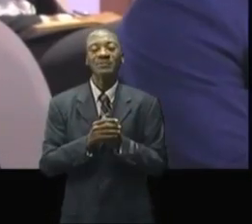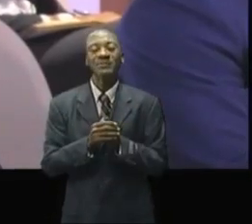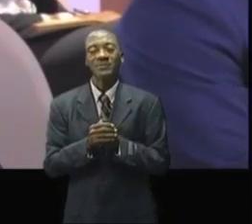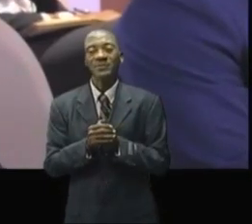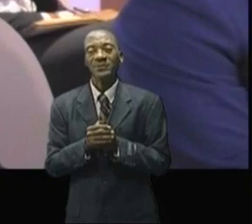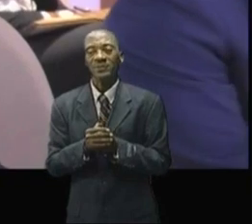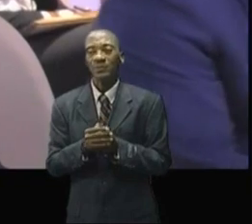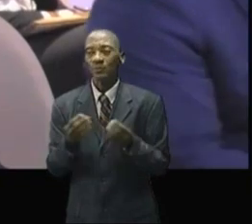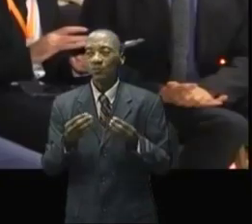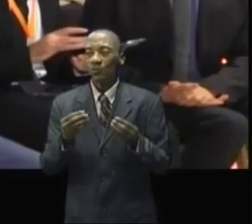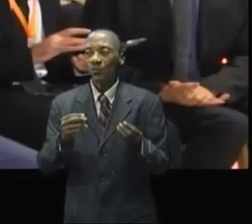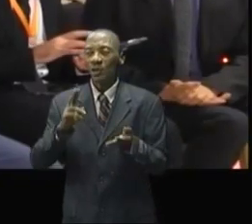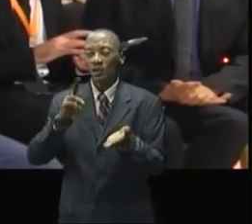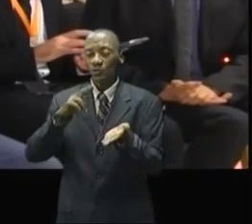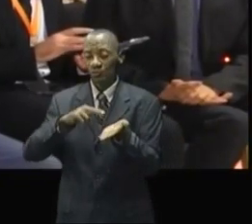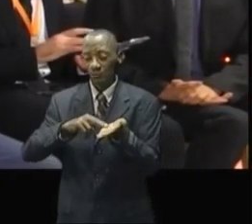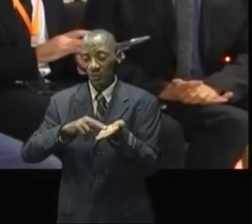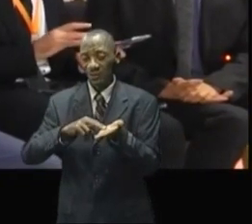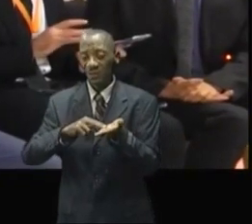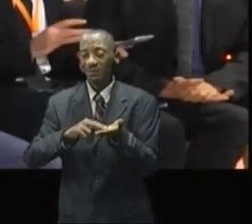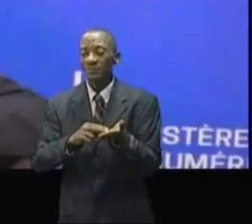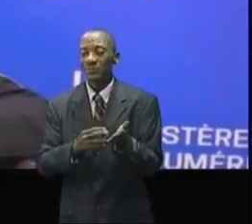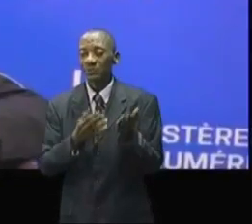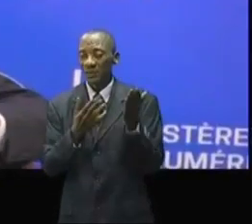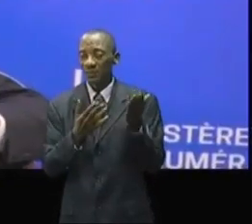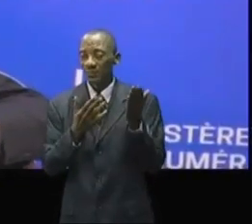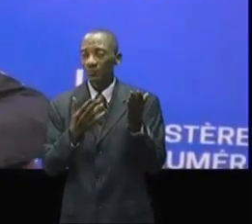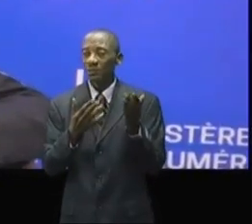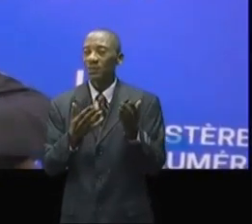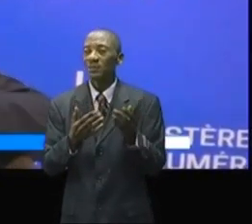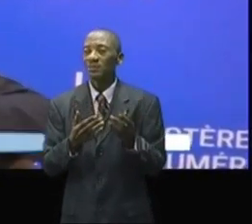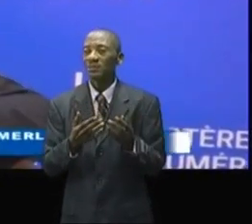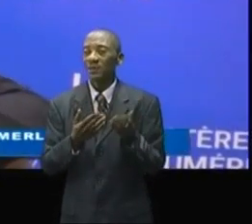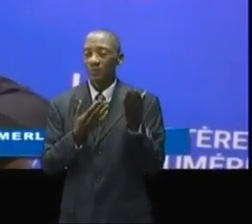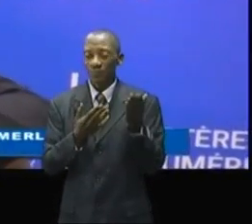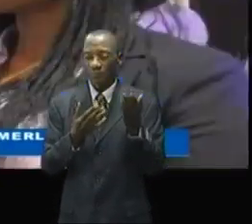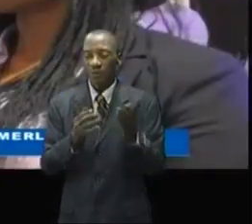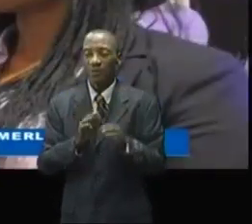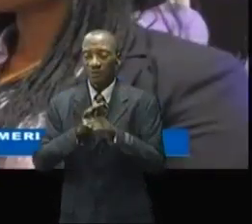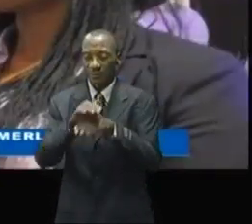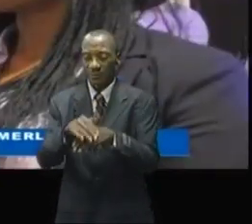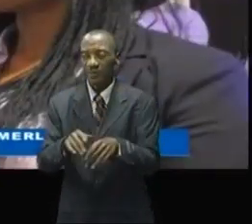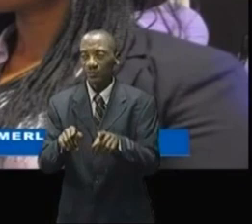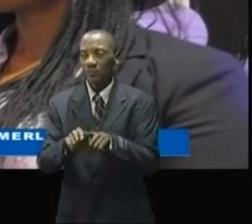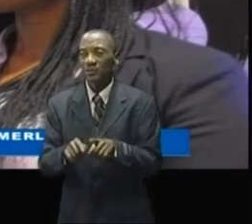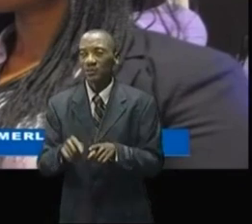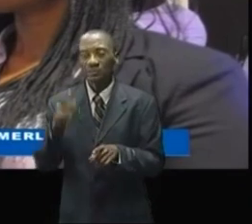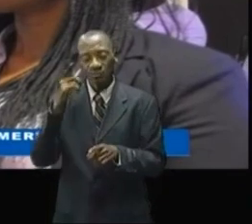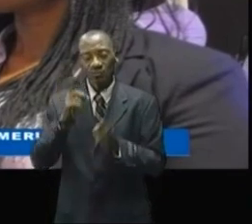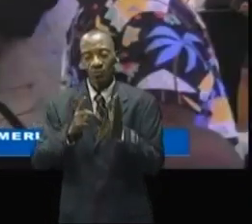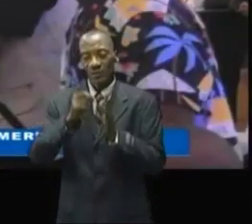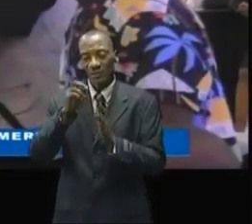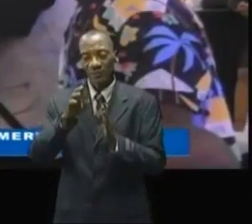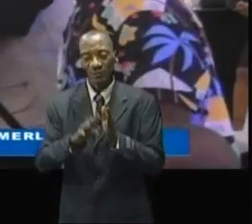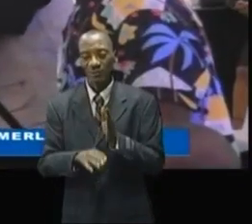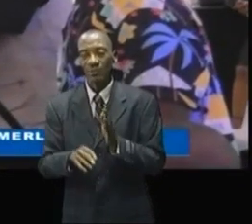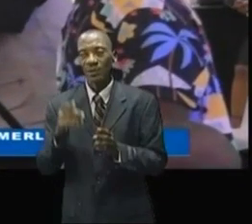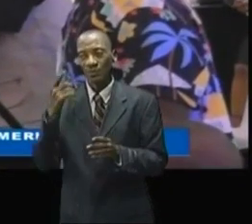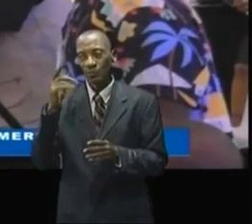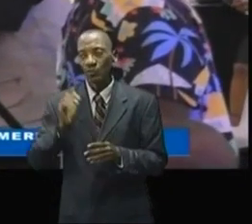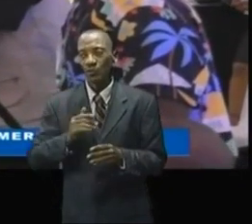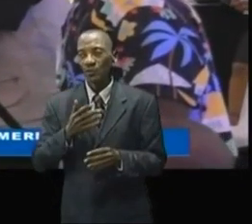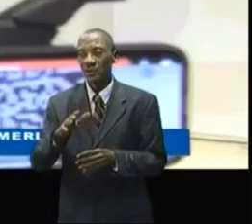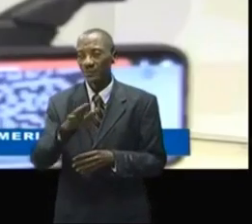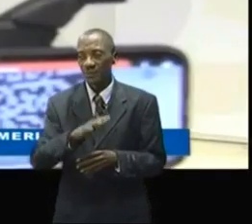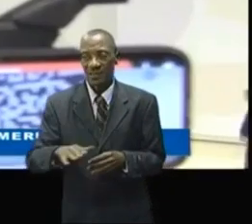des entreprises publiques et privées, des start-up et autres. Ici est indiqué que cette activité lance officiellement la campagne